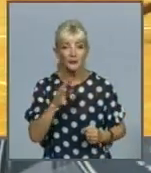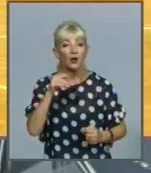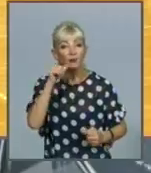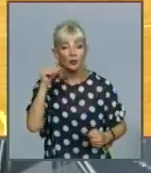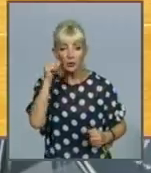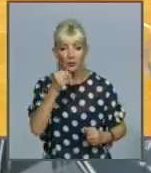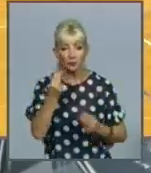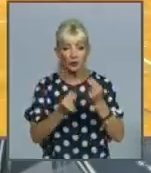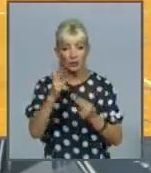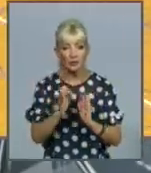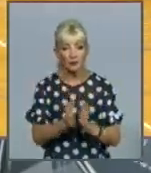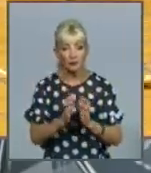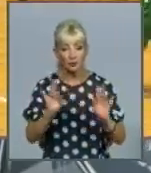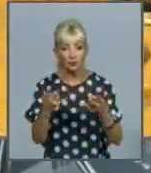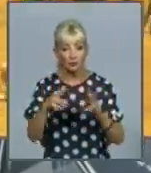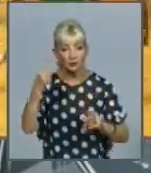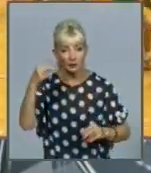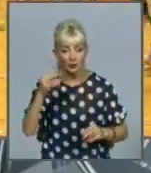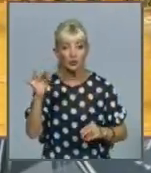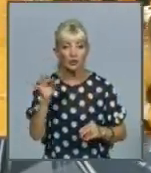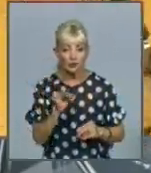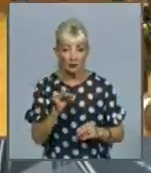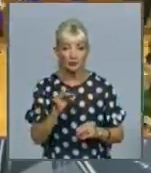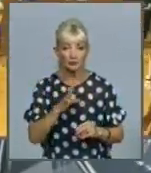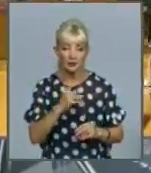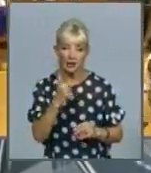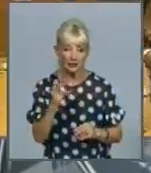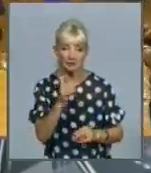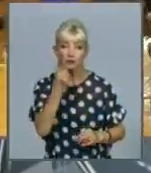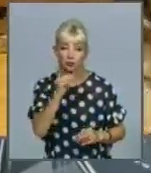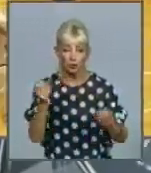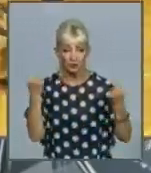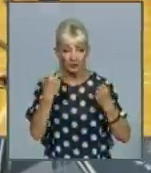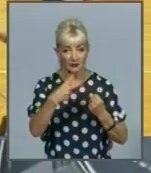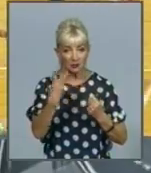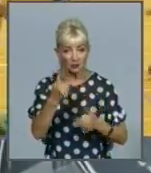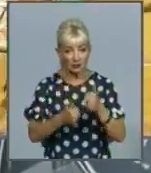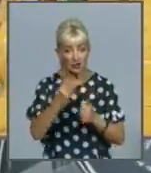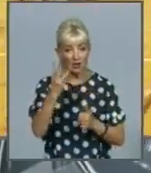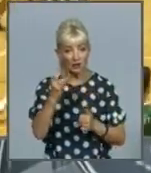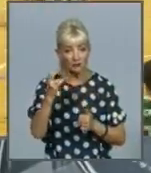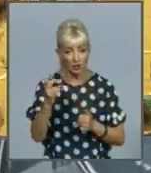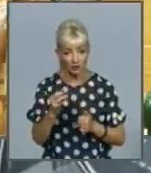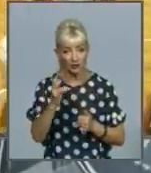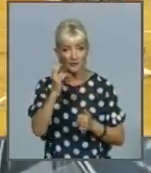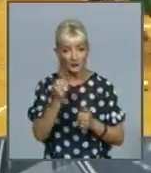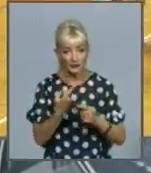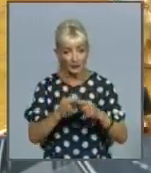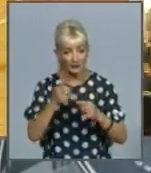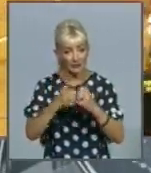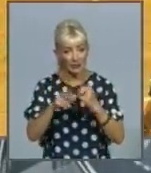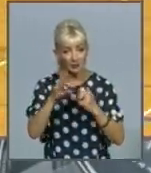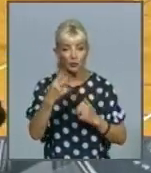сезоне он играл за баскетбольный клуб «Запорожье» и был одним из его лидеров. В 23 поединках Шевченко проводил на паркете в среднем